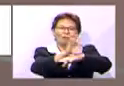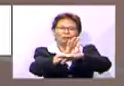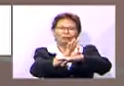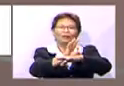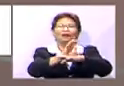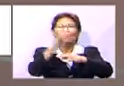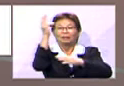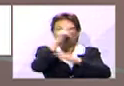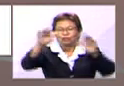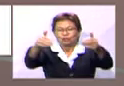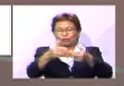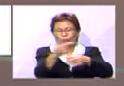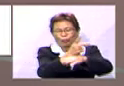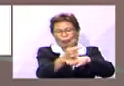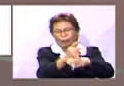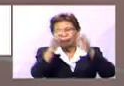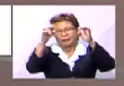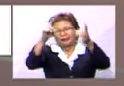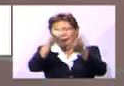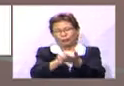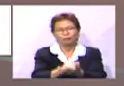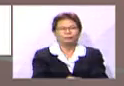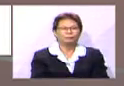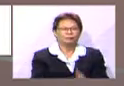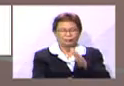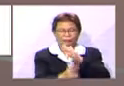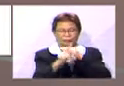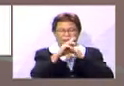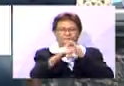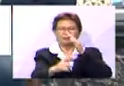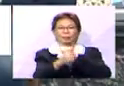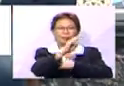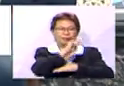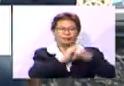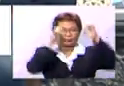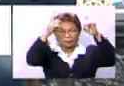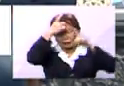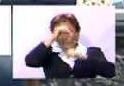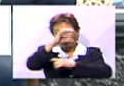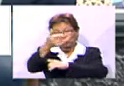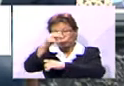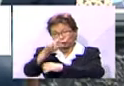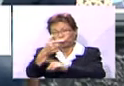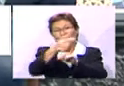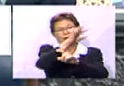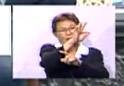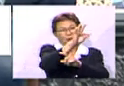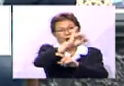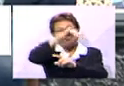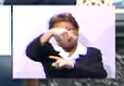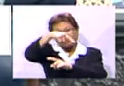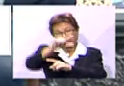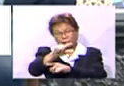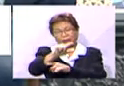menutup operasi institusi pendidikan itu menurut timbalan menteri pendidikan Datuk Chong Sinin Won daripada ipg